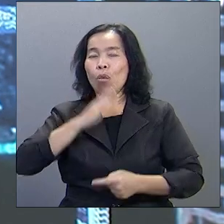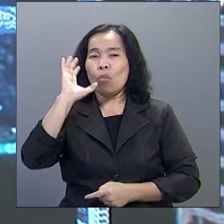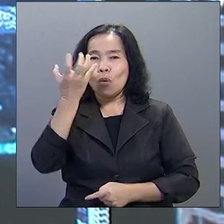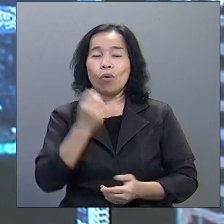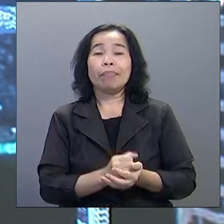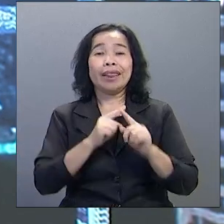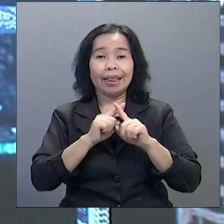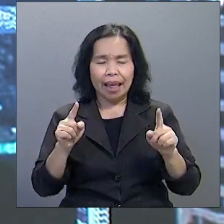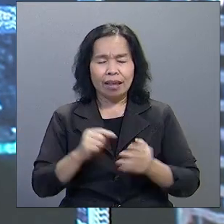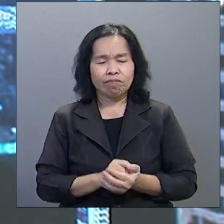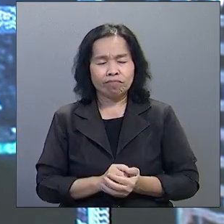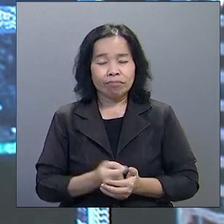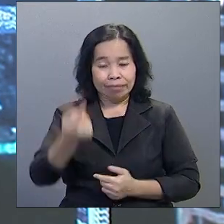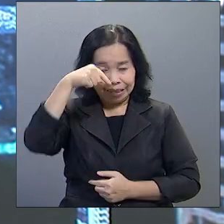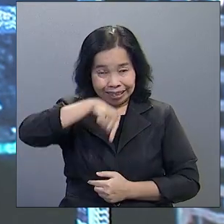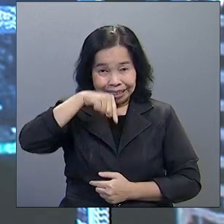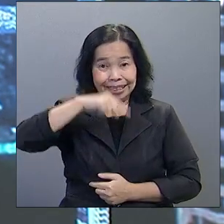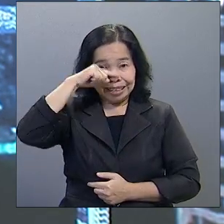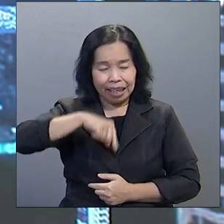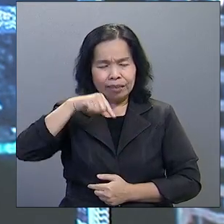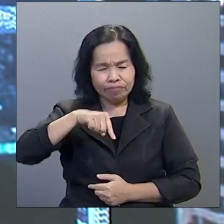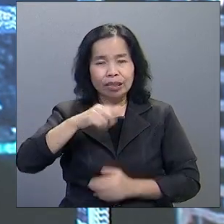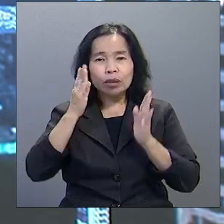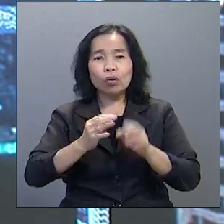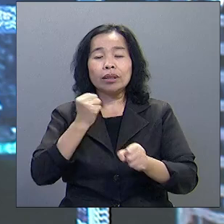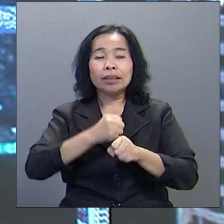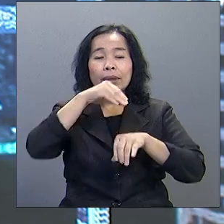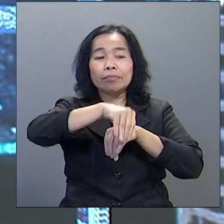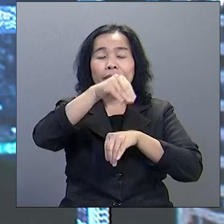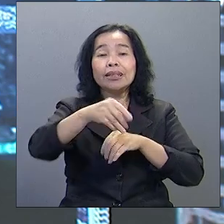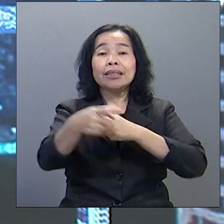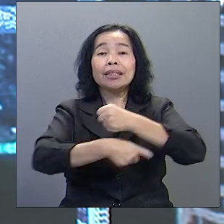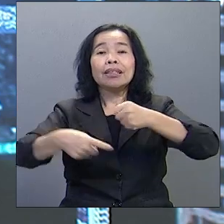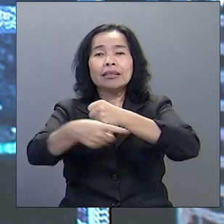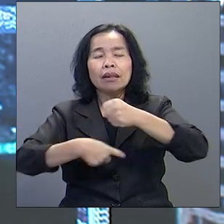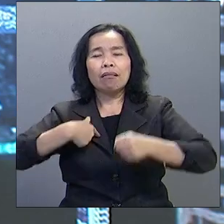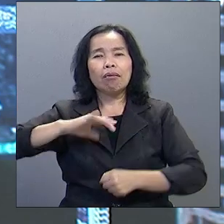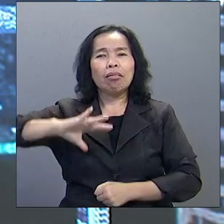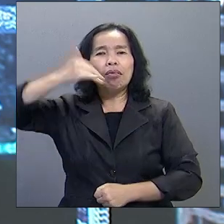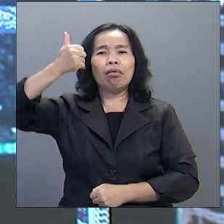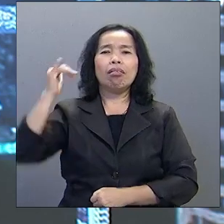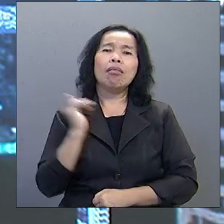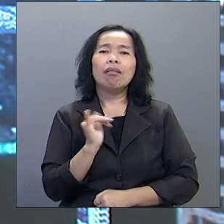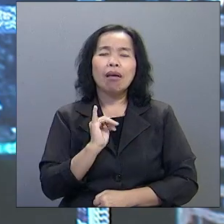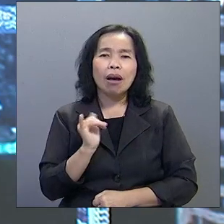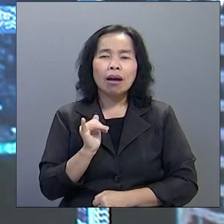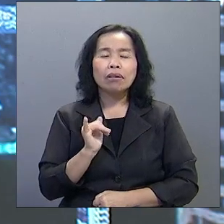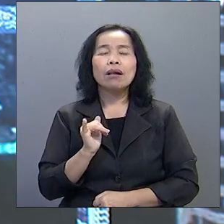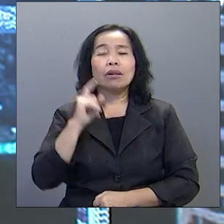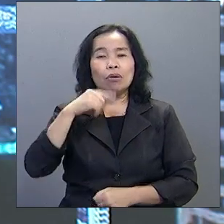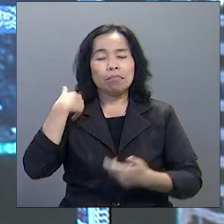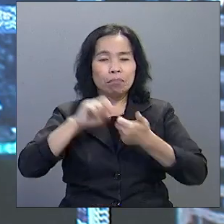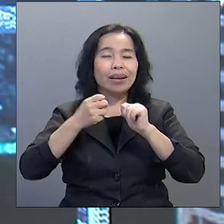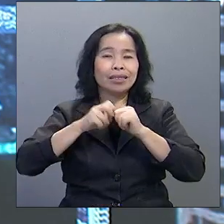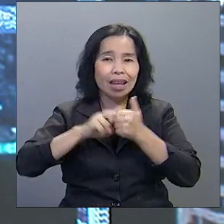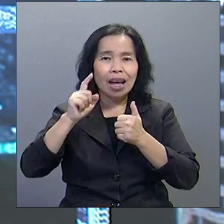พอมองย้อนกลับมาภายในประเทศพี่น้องเกษตรกรก็อาจจะไม่ได้มีคุณคุณภาพชีวิตที่ดีอย่างที่ตั้งใจยังต้องเผชิญกับปัญหา